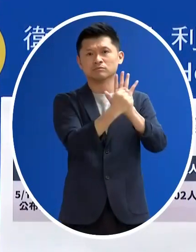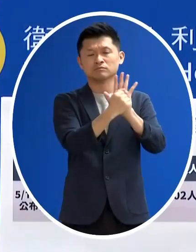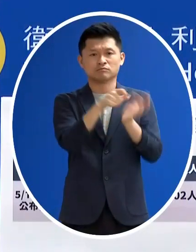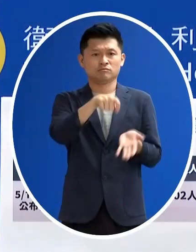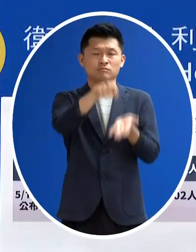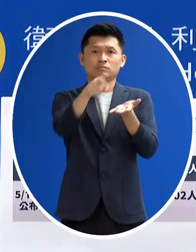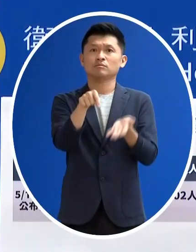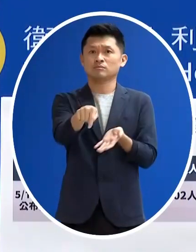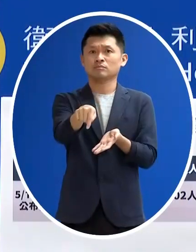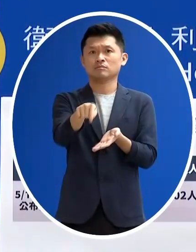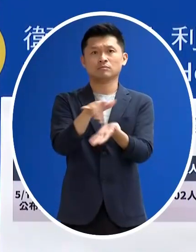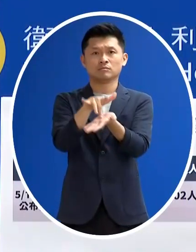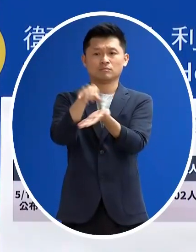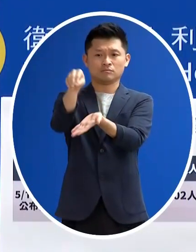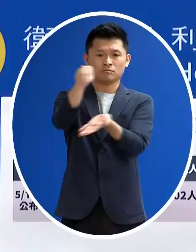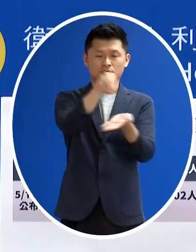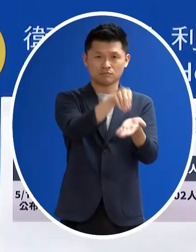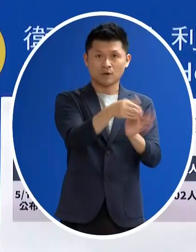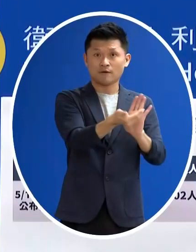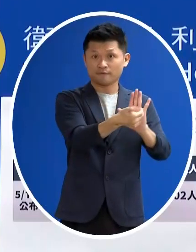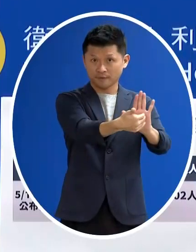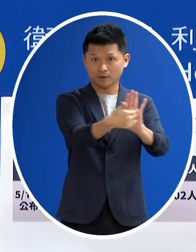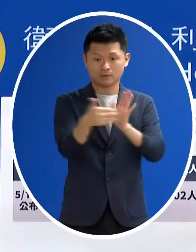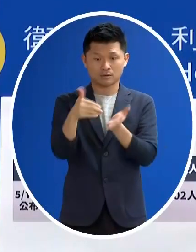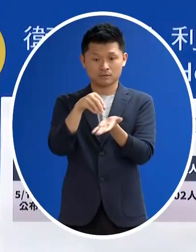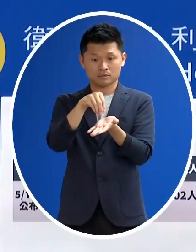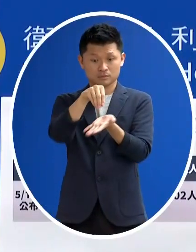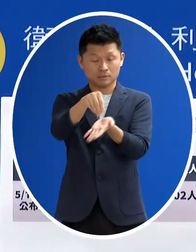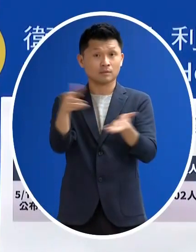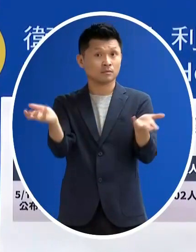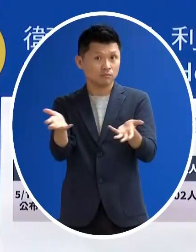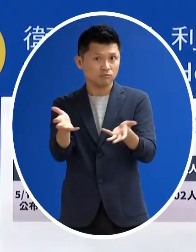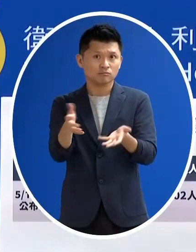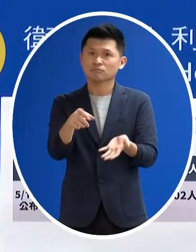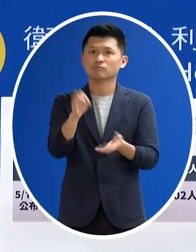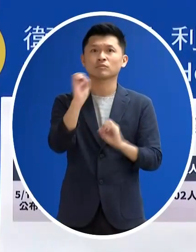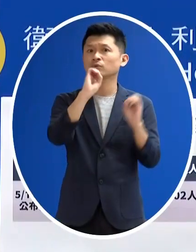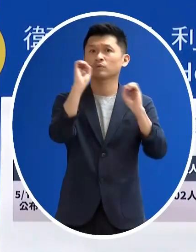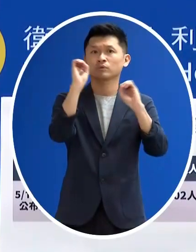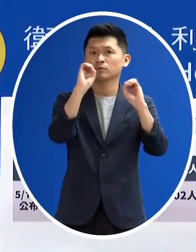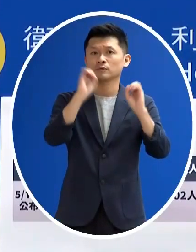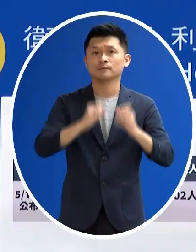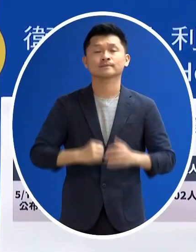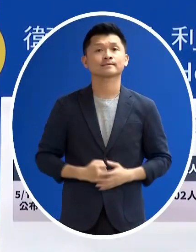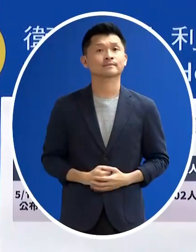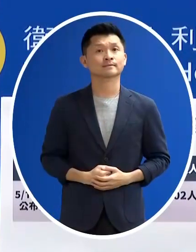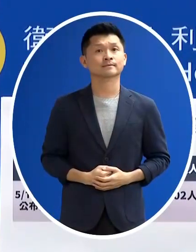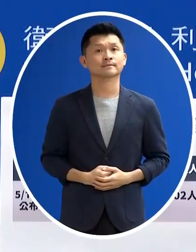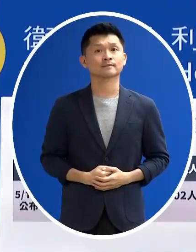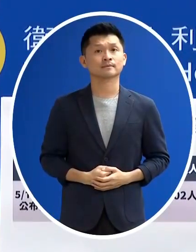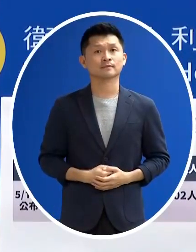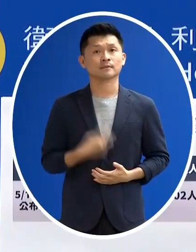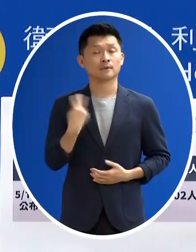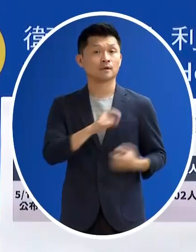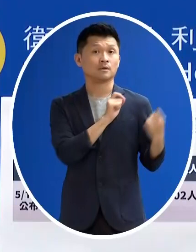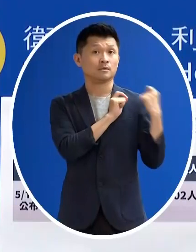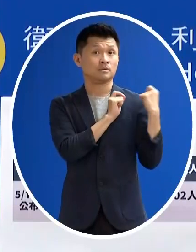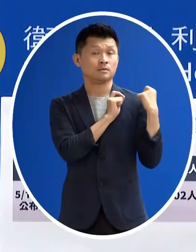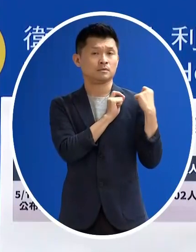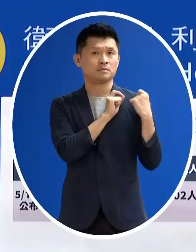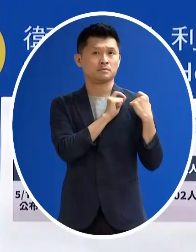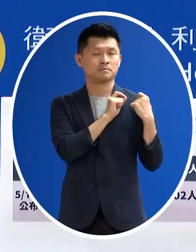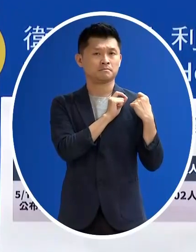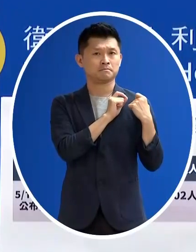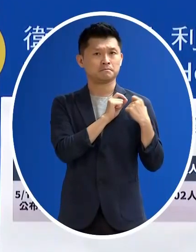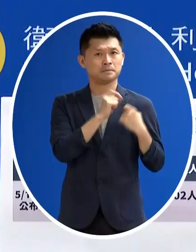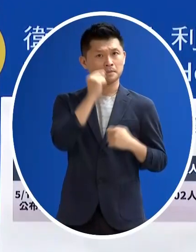使用这样的一个药物用来预防或治疗 COVID-19 的感染哦。当然最近比较被指出来